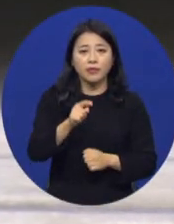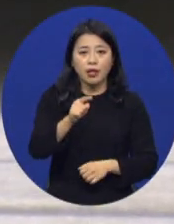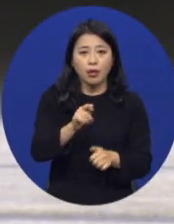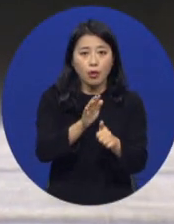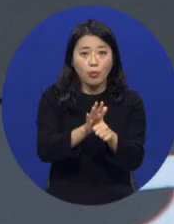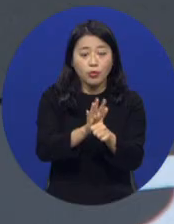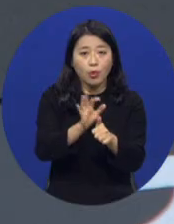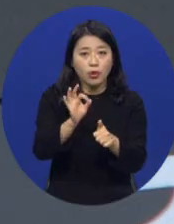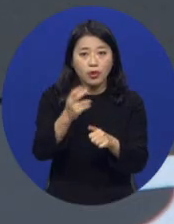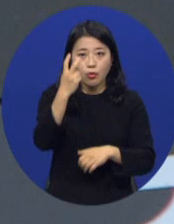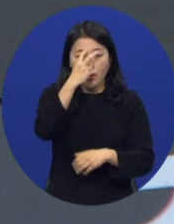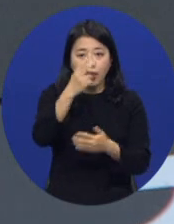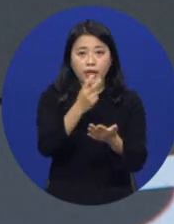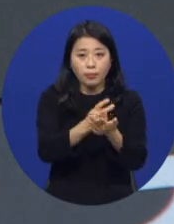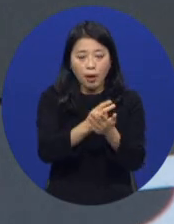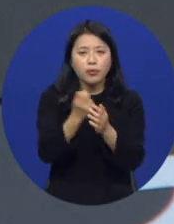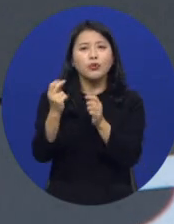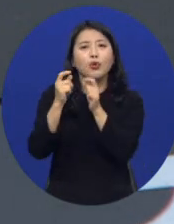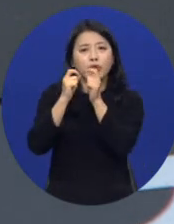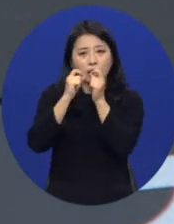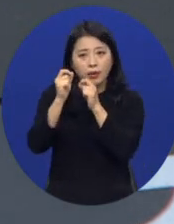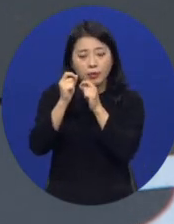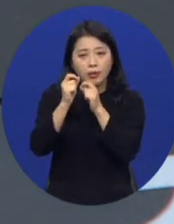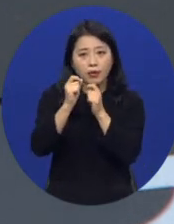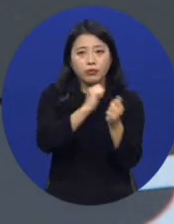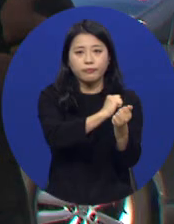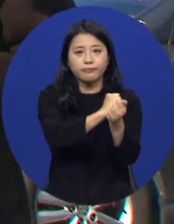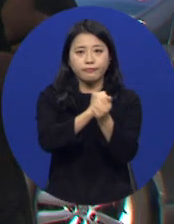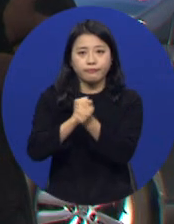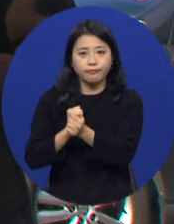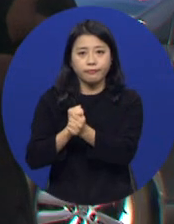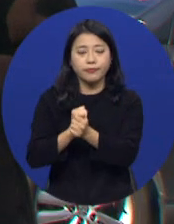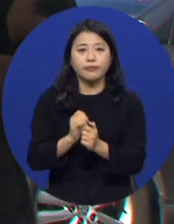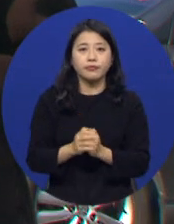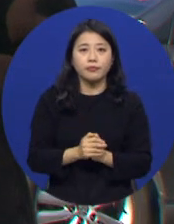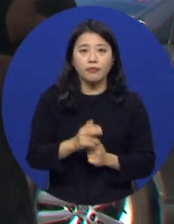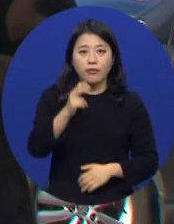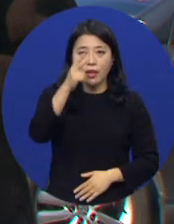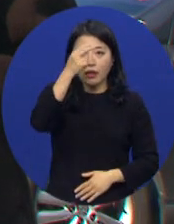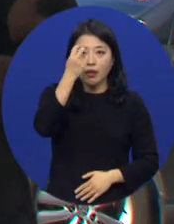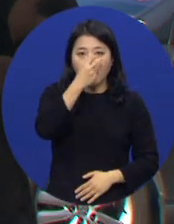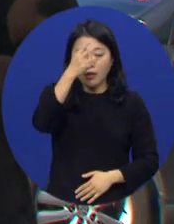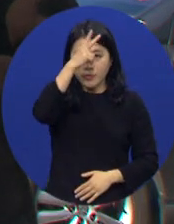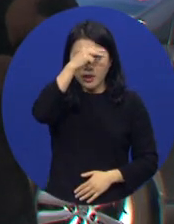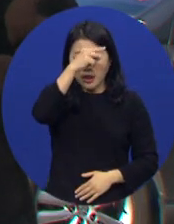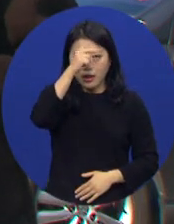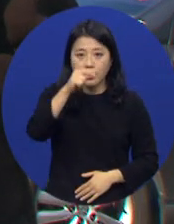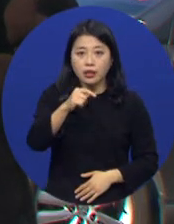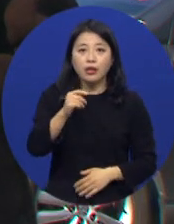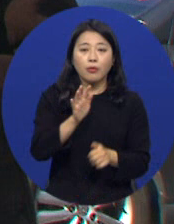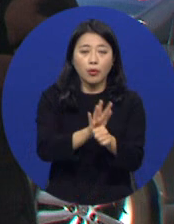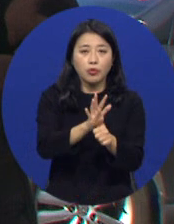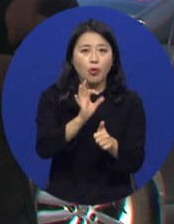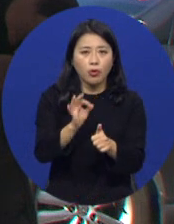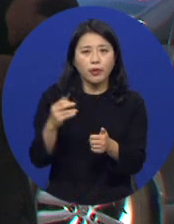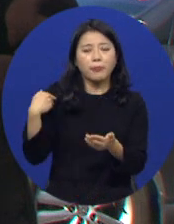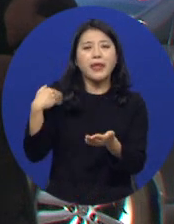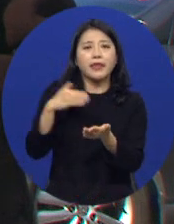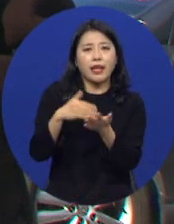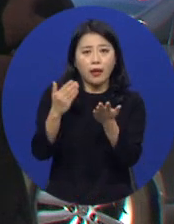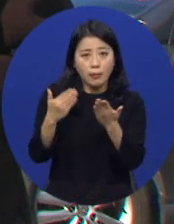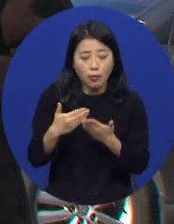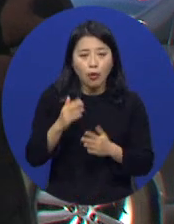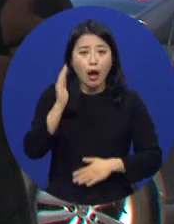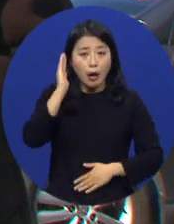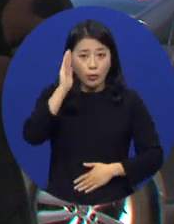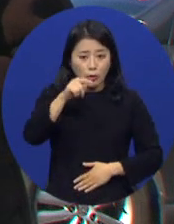보조금 관리법 위반과 사기혐의 등으로 구속 기소했습니다 검찰은 지급된 보조금을 회수하는 한편 향후에도